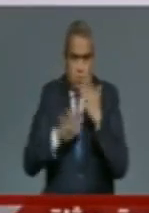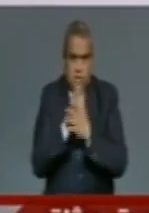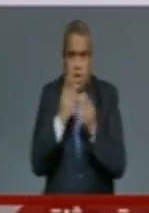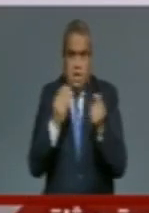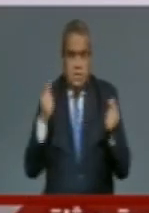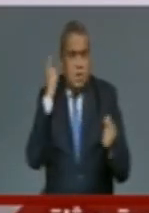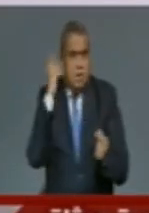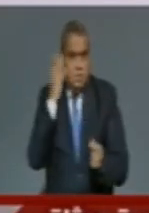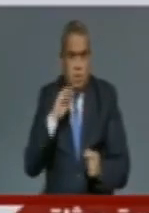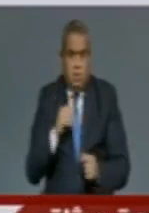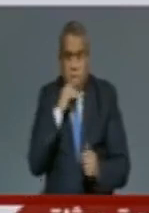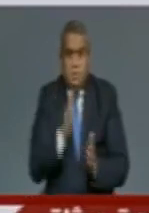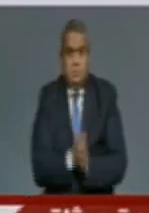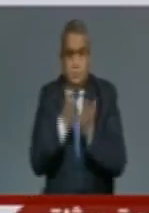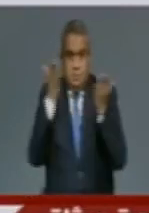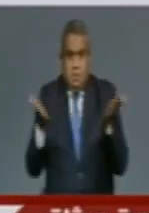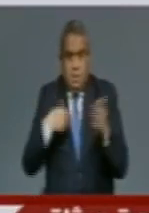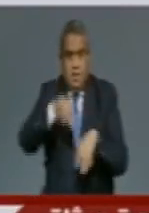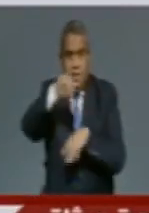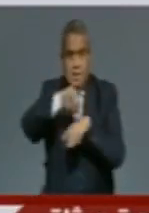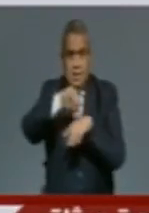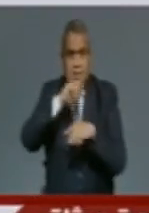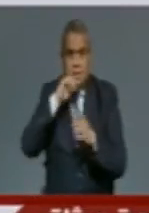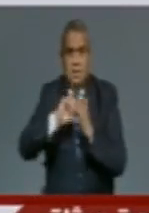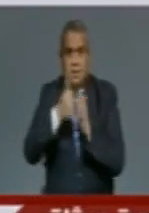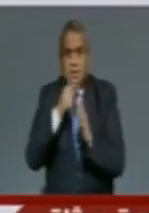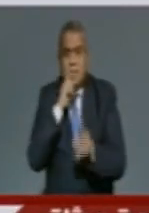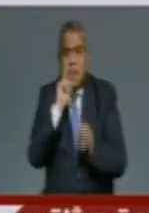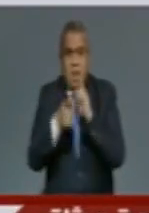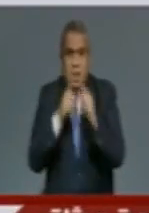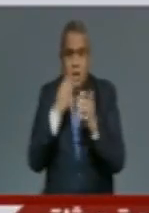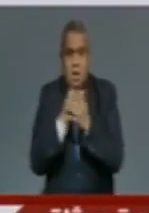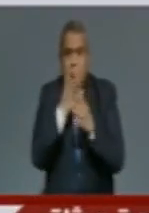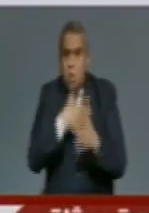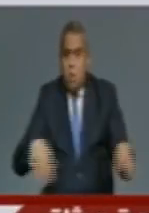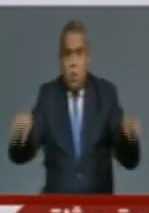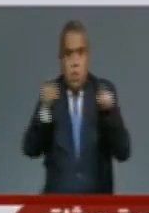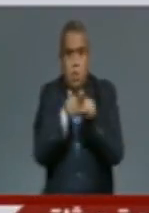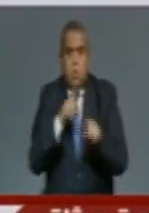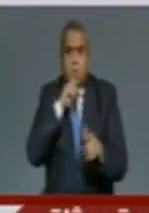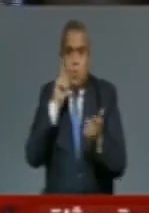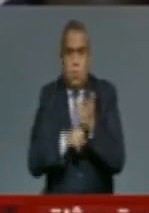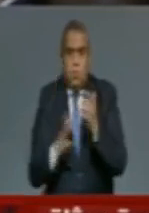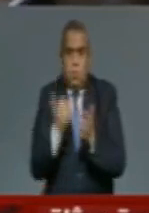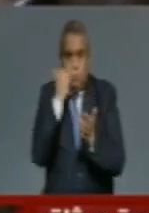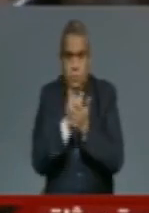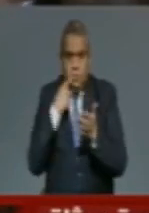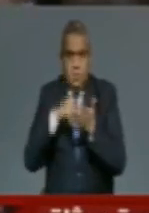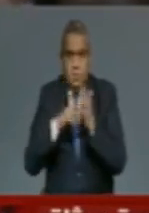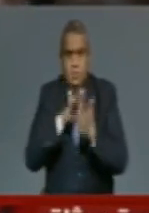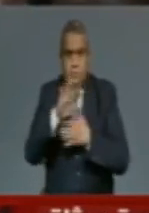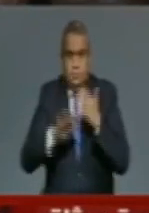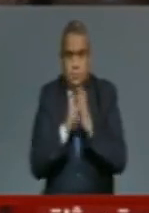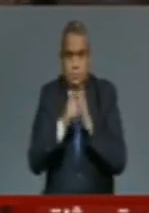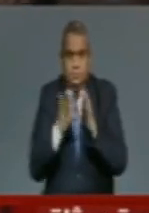الحقيقة هذا الواقع الجديد يفرض على الجميع التكاتف لتعزيز النظام متعدد الأطراف ليصبح